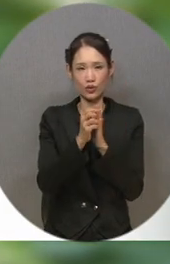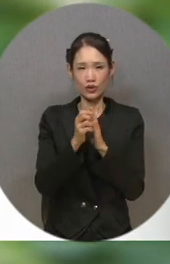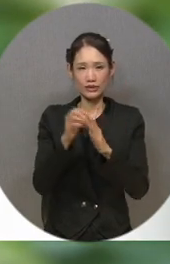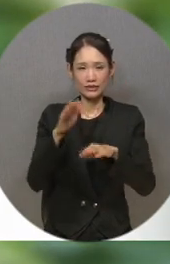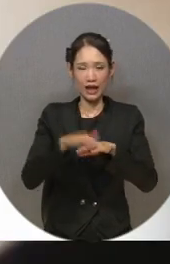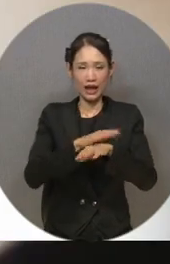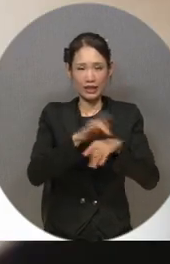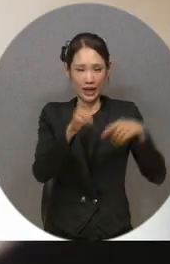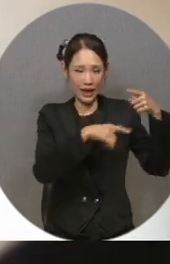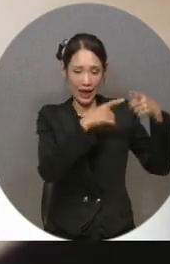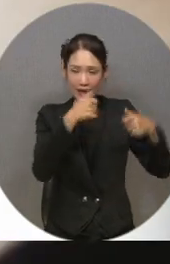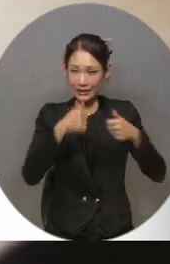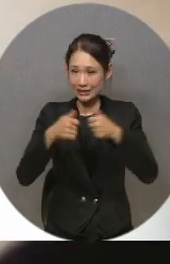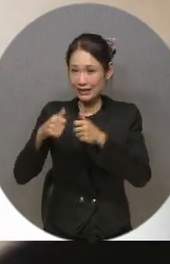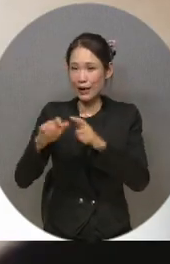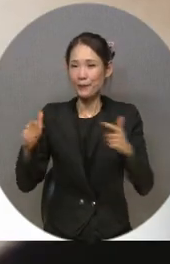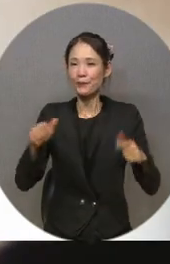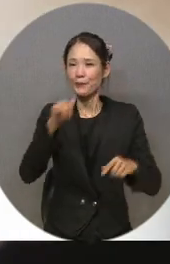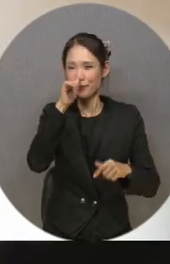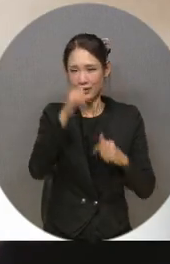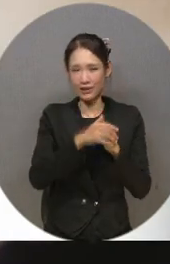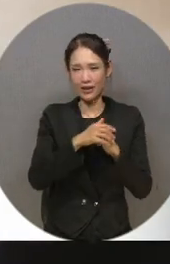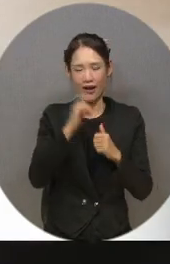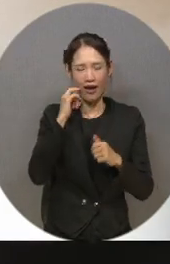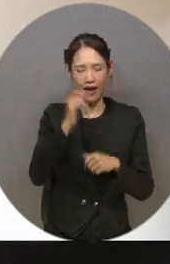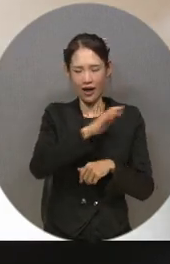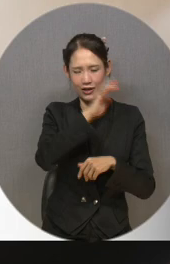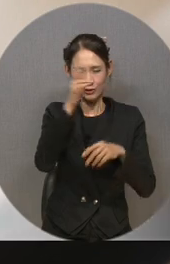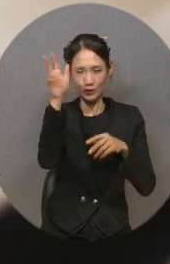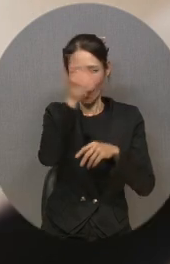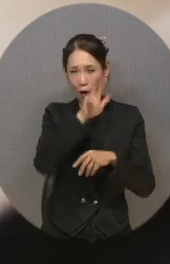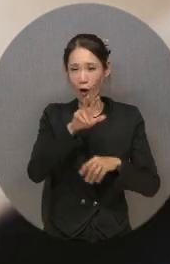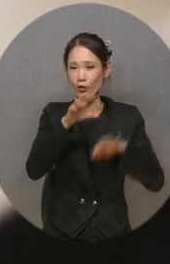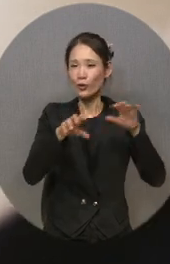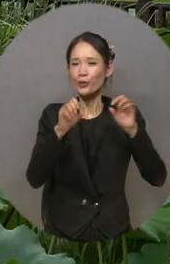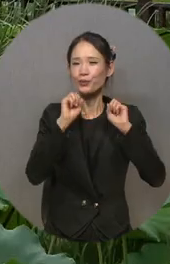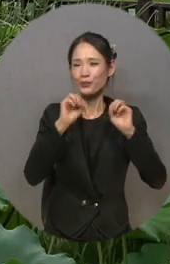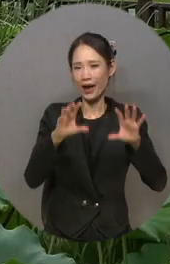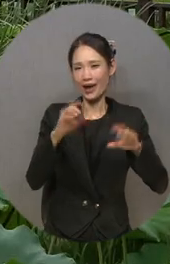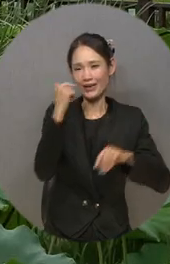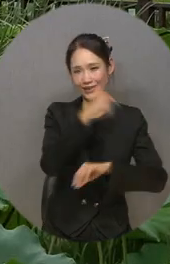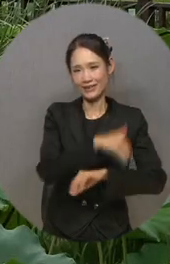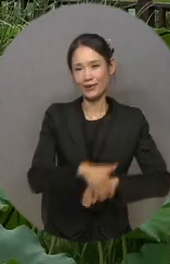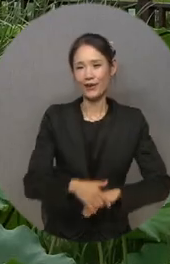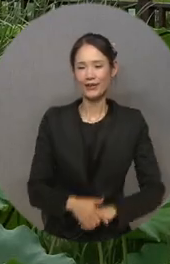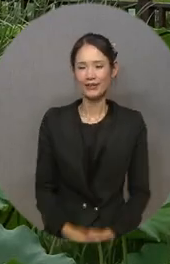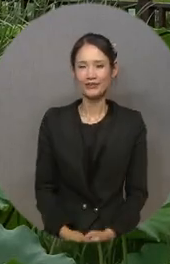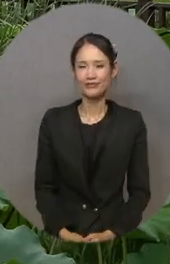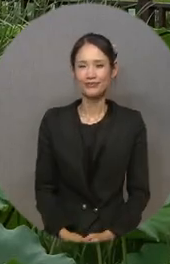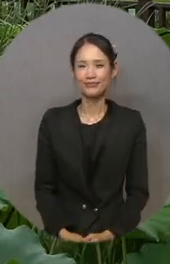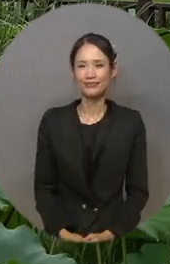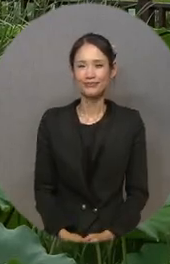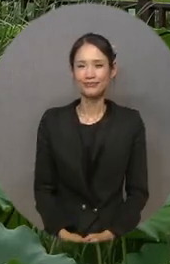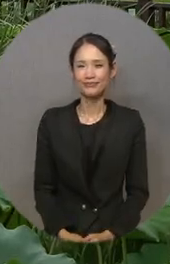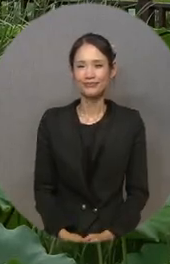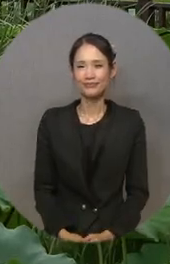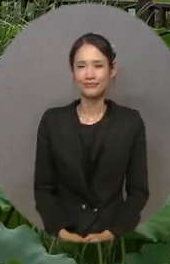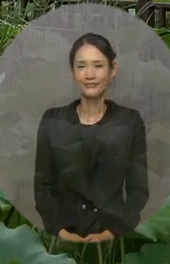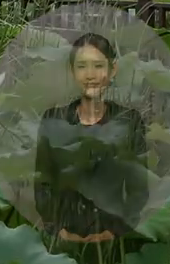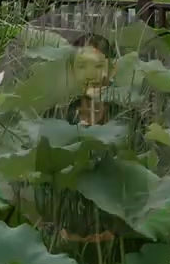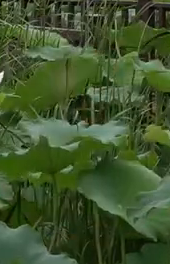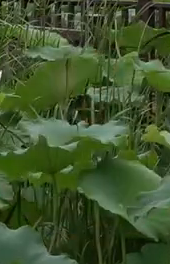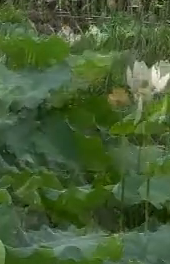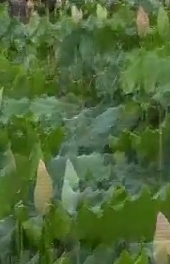대회도 함께 열려 무한의 맛과 아름다움을 전국으로 알릴 계획입니다 복식tv 뉴스 황희재입니다